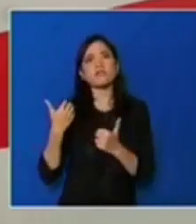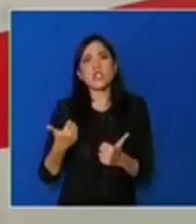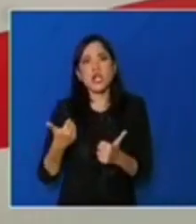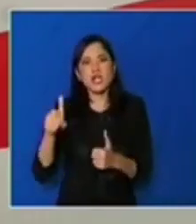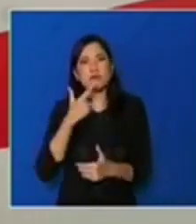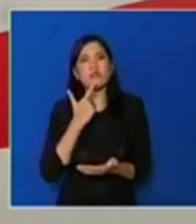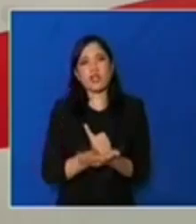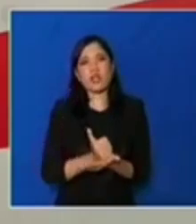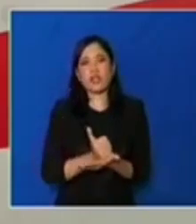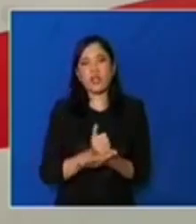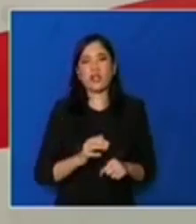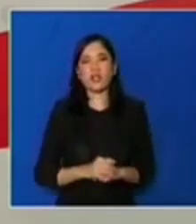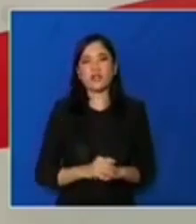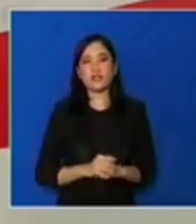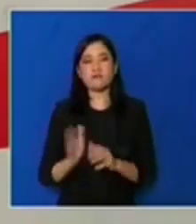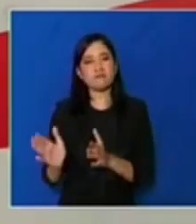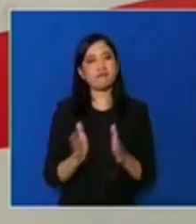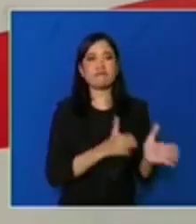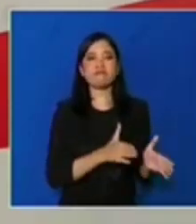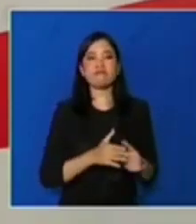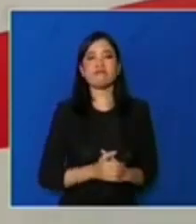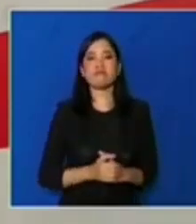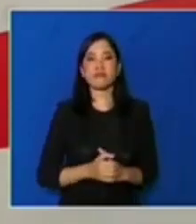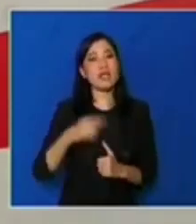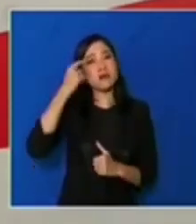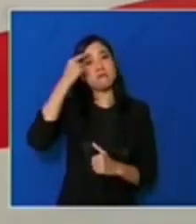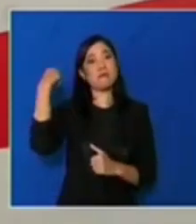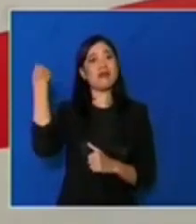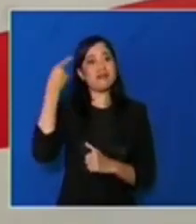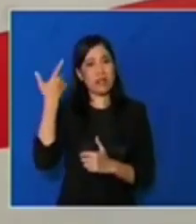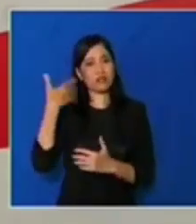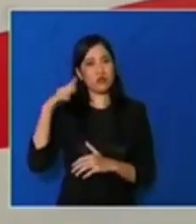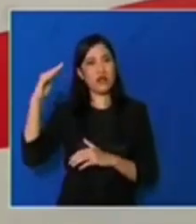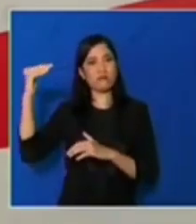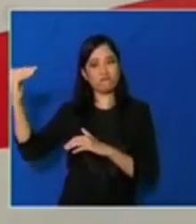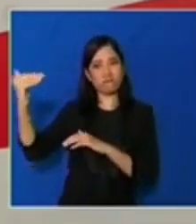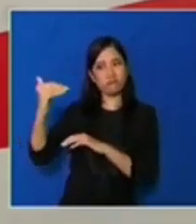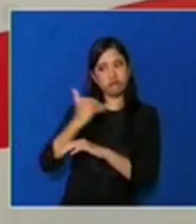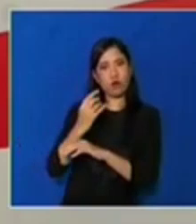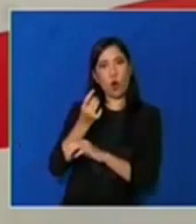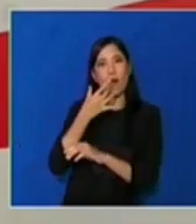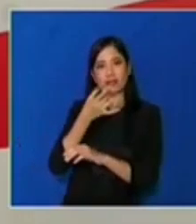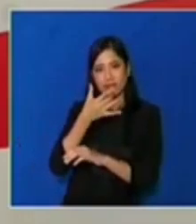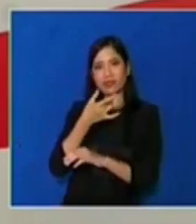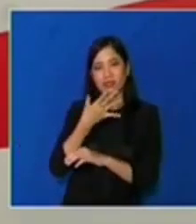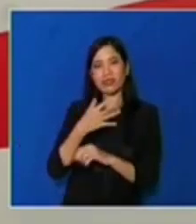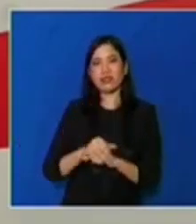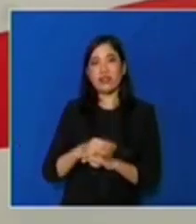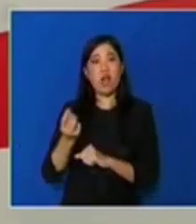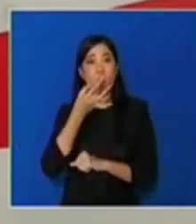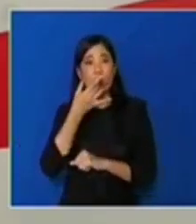untuk kita Hai berikutnya pemerintah juga sudah mulai mendatangkan obat yang secara